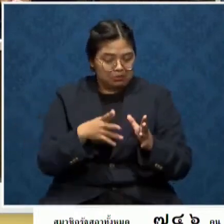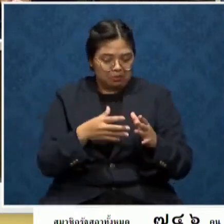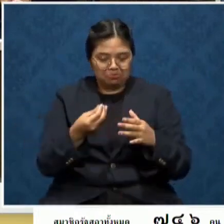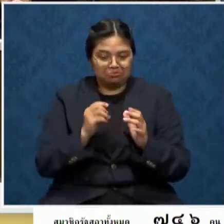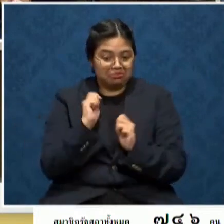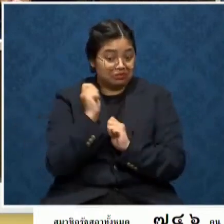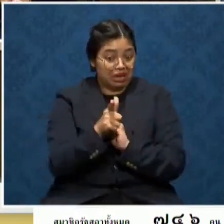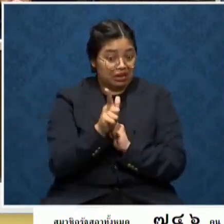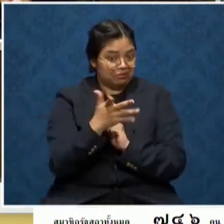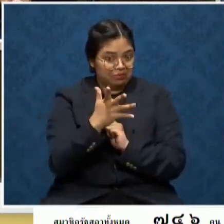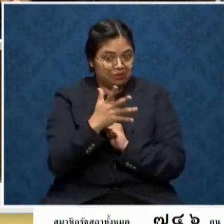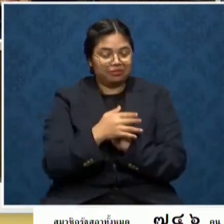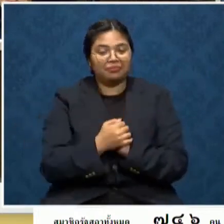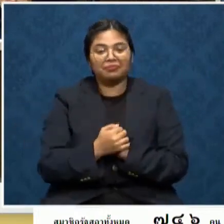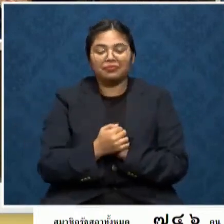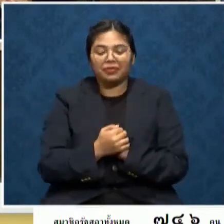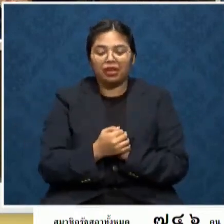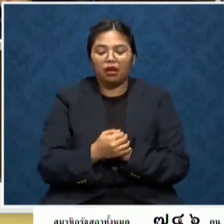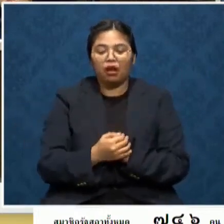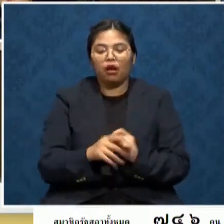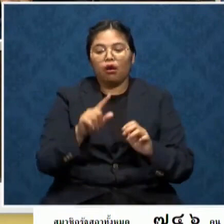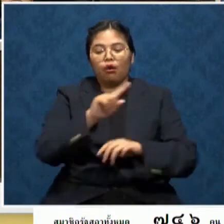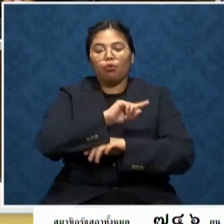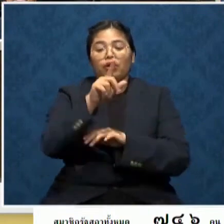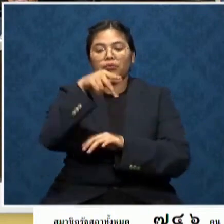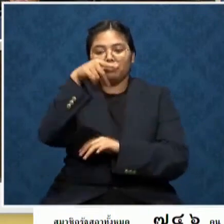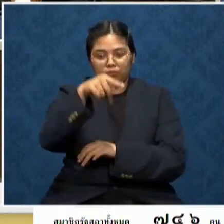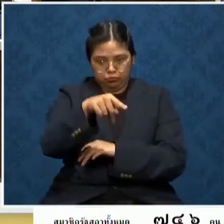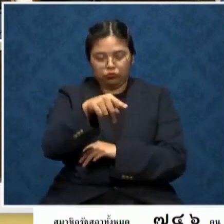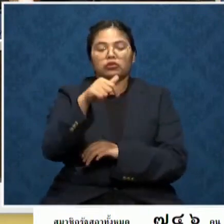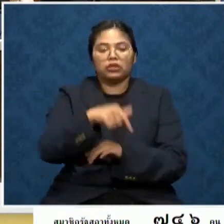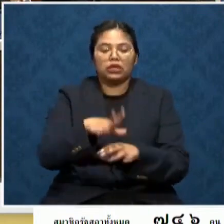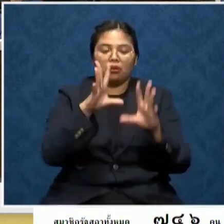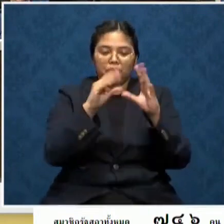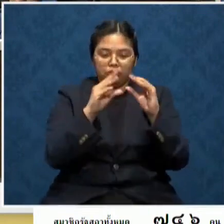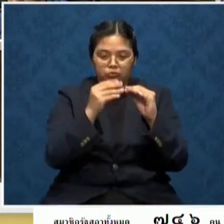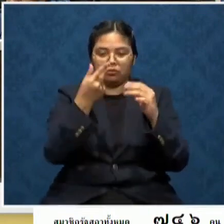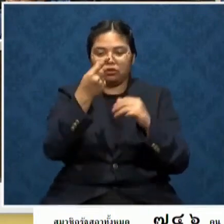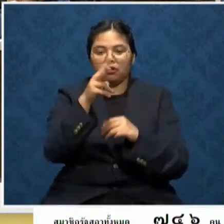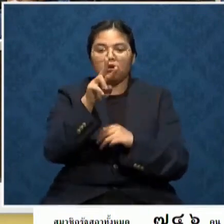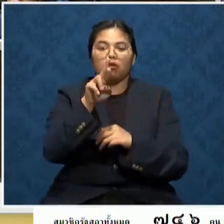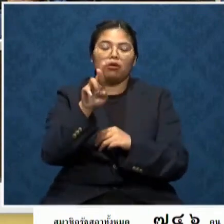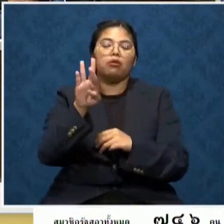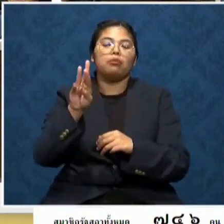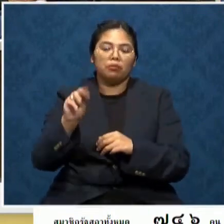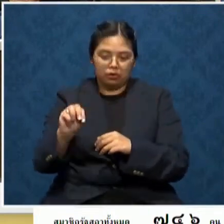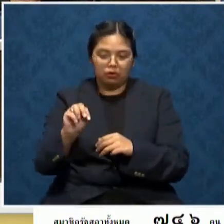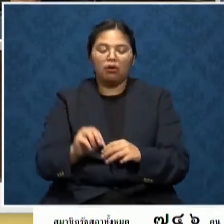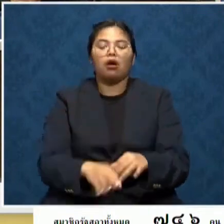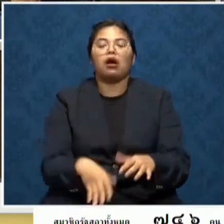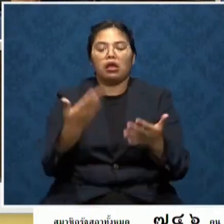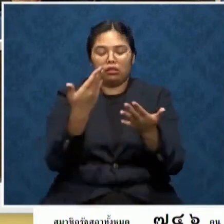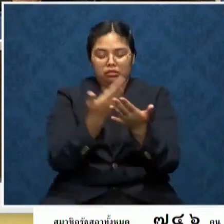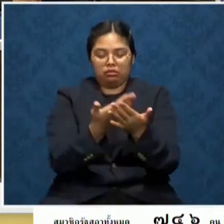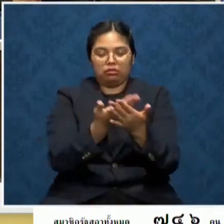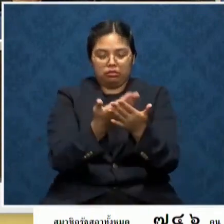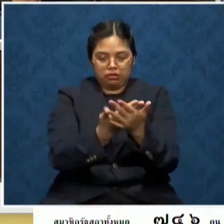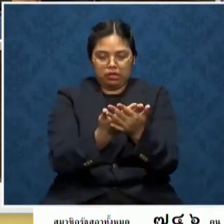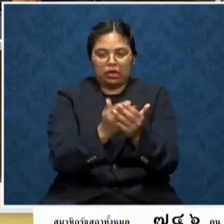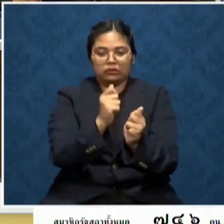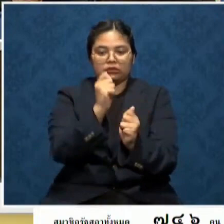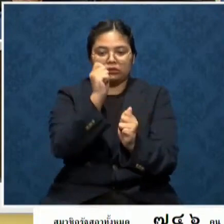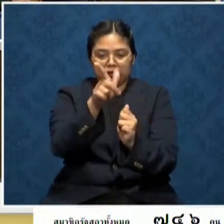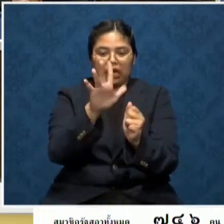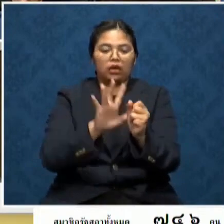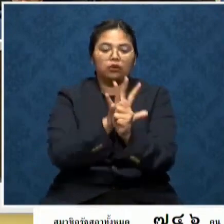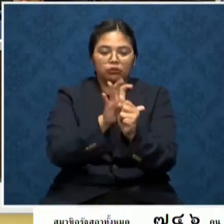นพุน์ที่ 13 กัยายนนี้จะมีการประชุมขอร».ก็หวางว่าจะมเรองของค้าเสีงไทยเข้าที่ประชุมแล้ขอให